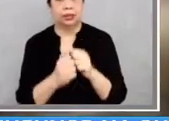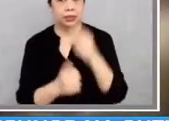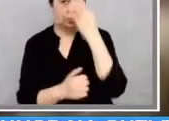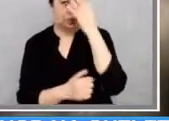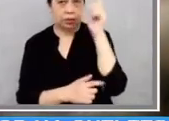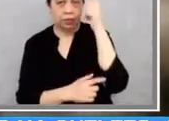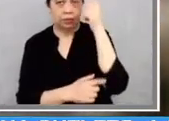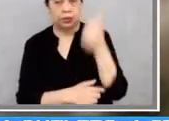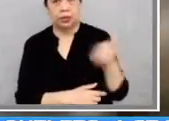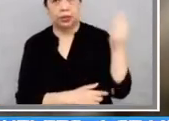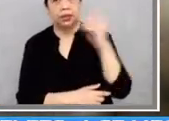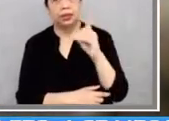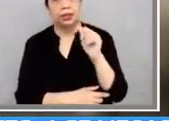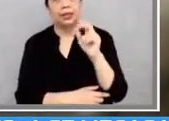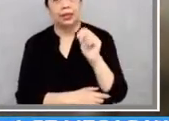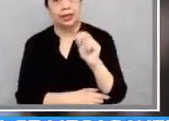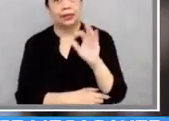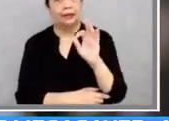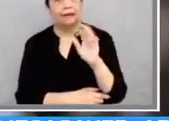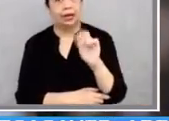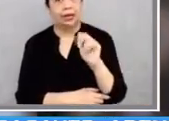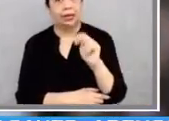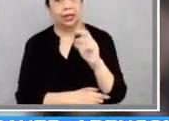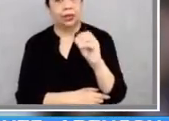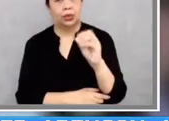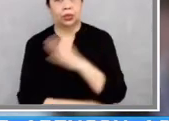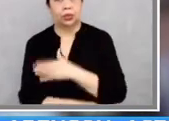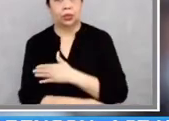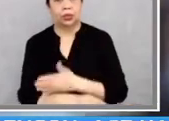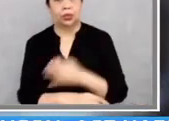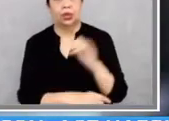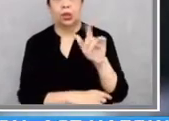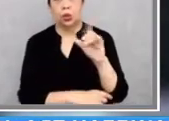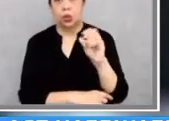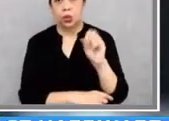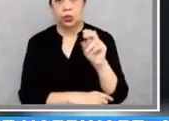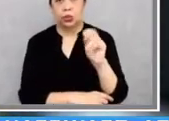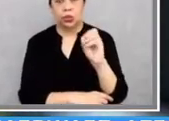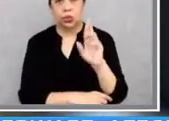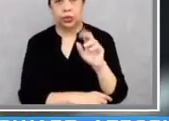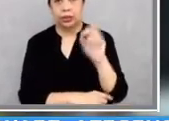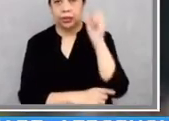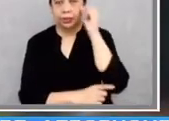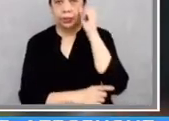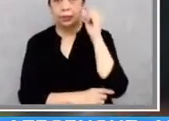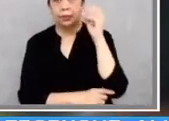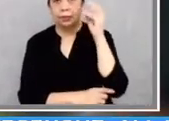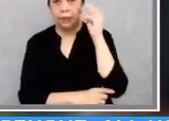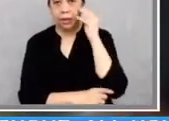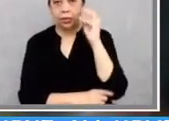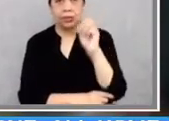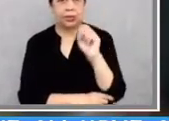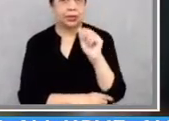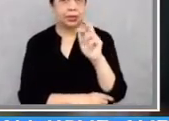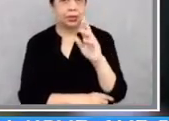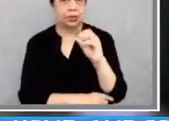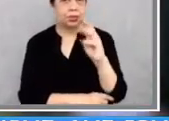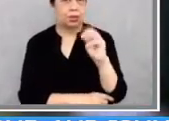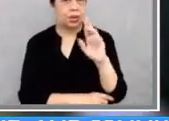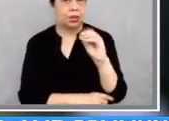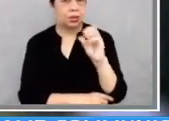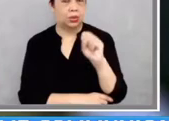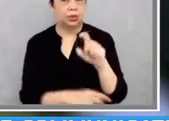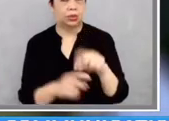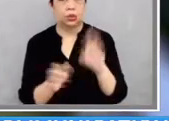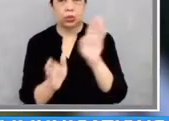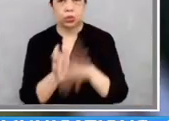Fernando at yung kanyang anak na si Ilocos Norte Representative San Marcos. Mabibili, Connie, sa kadiwa ang murang agri-products